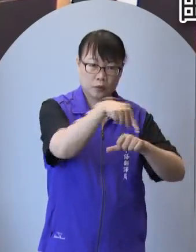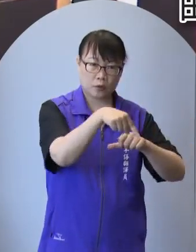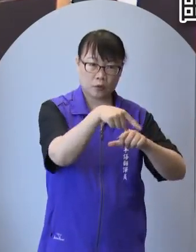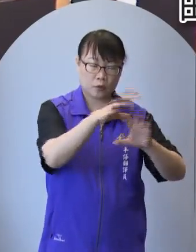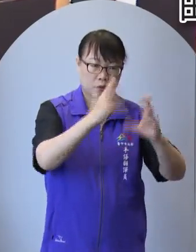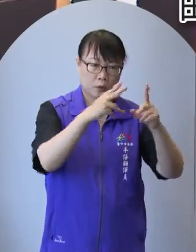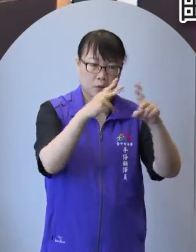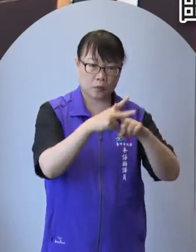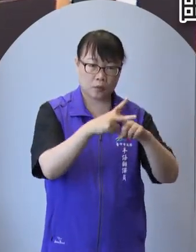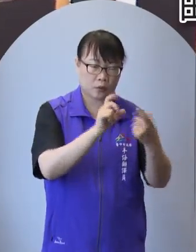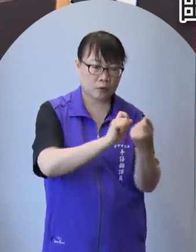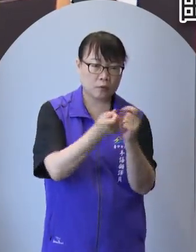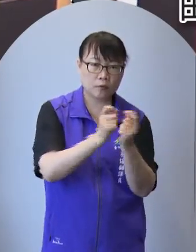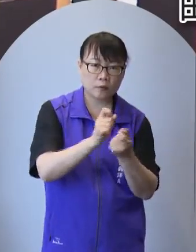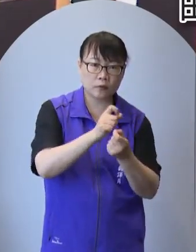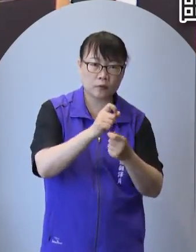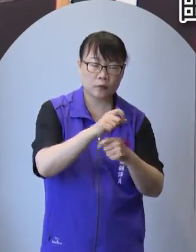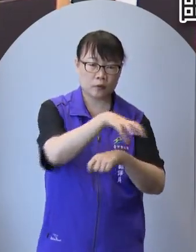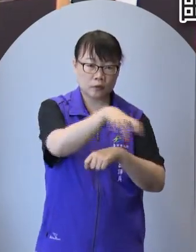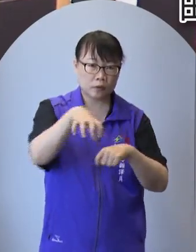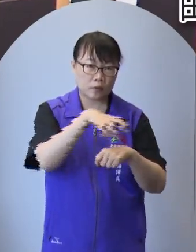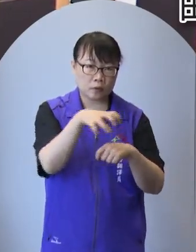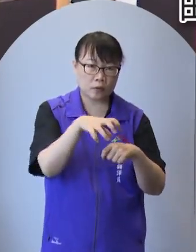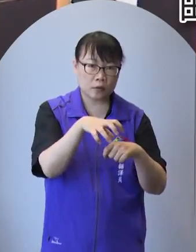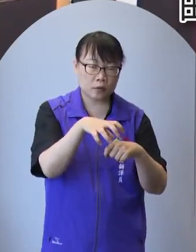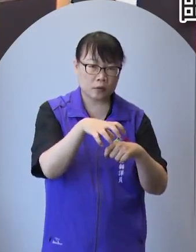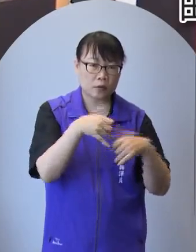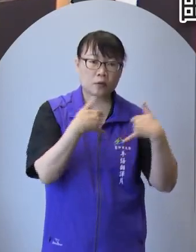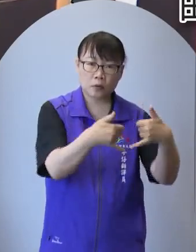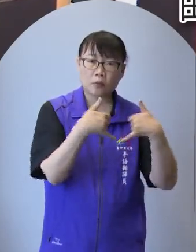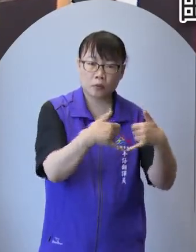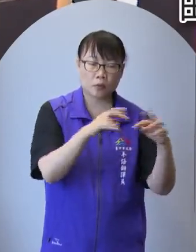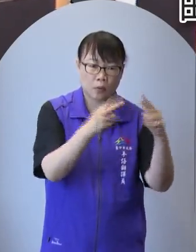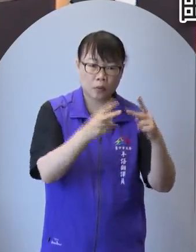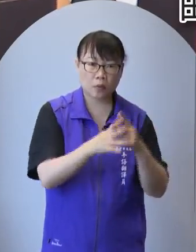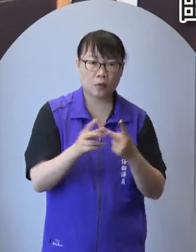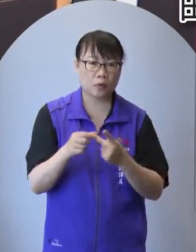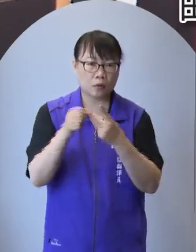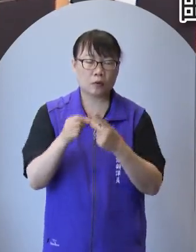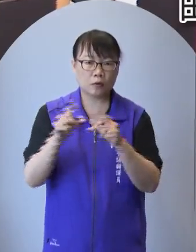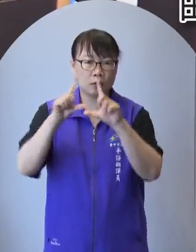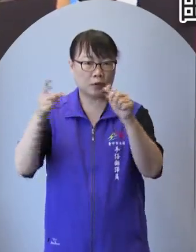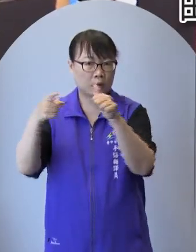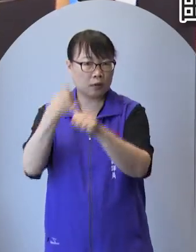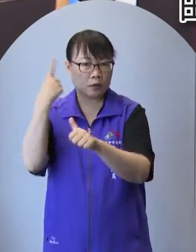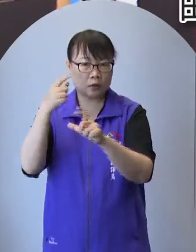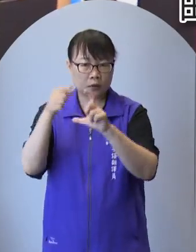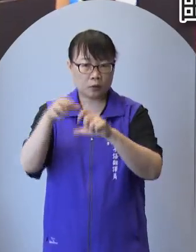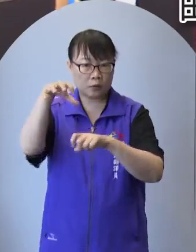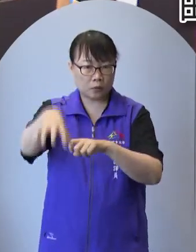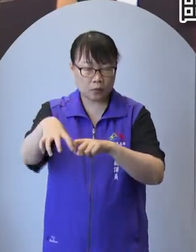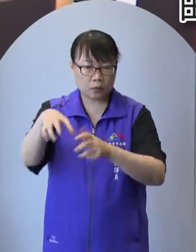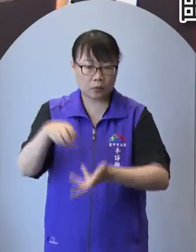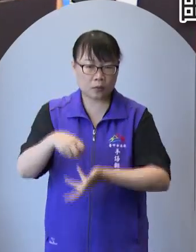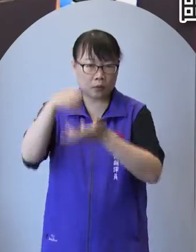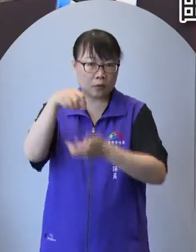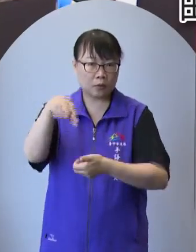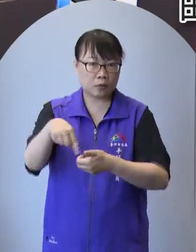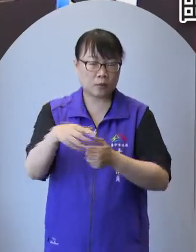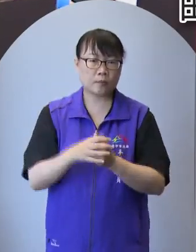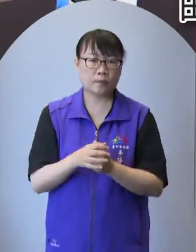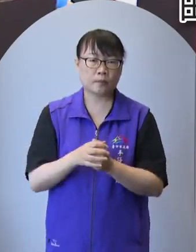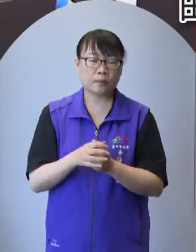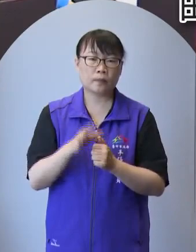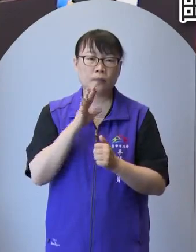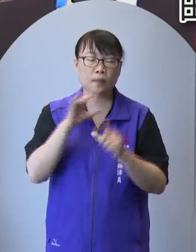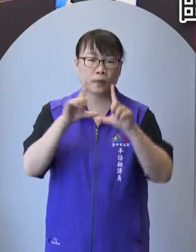的这个校园的街道啊，另外一个是在大甲区公所所提出来执行在大甲